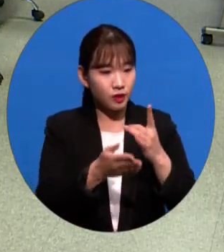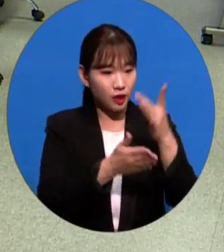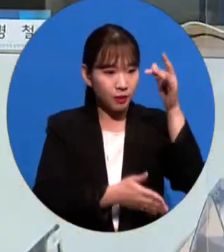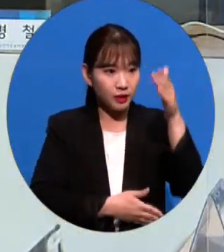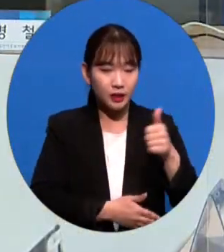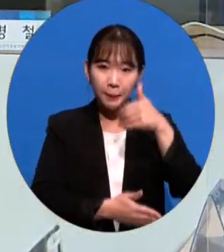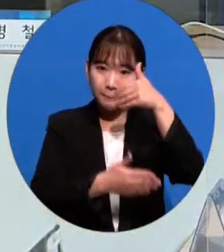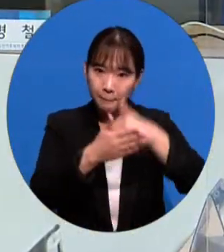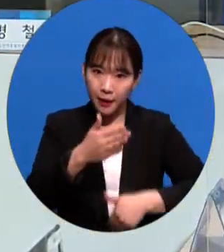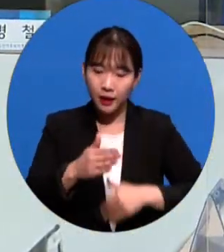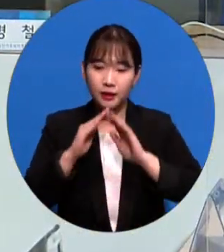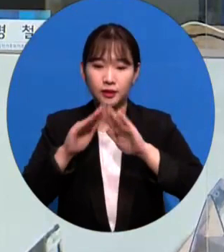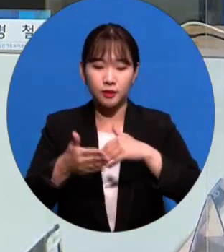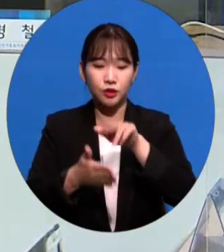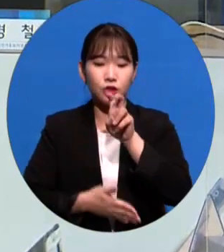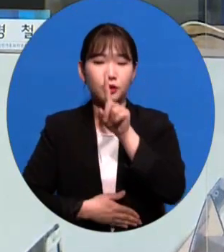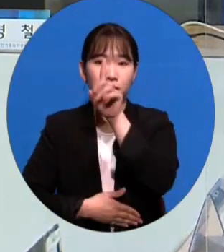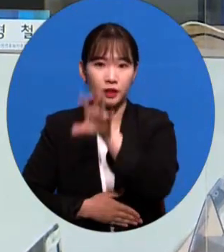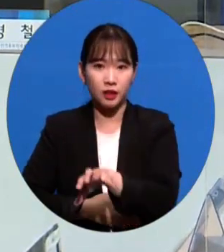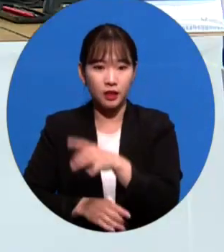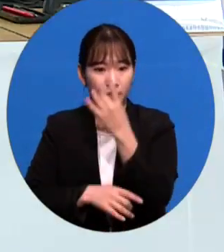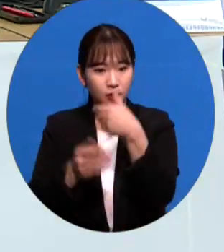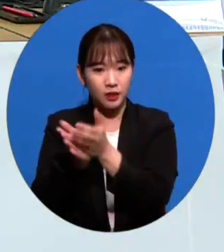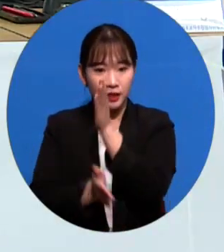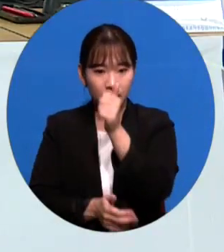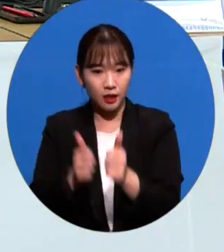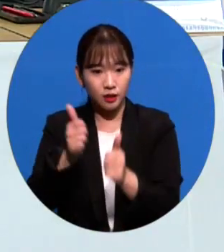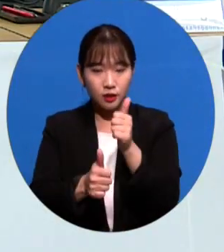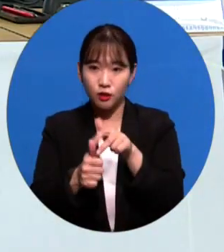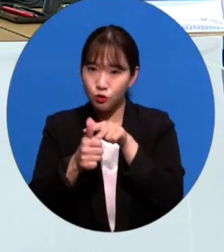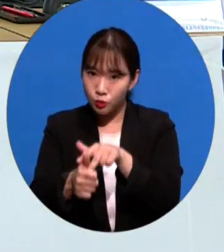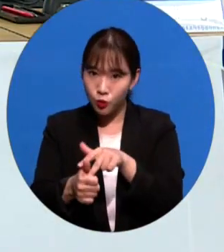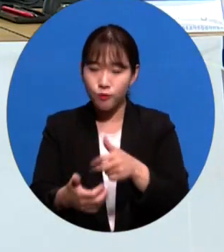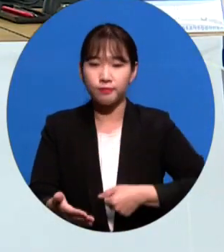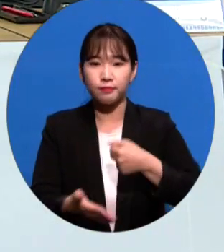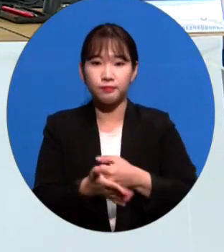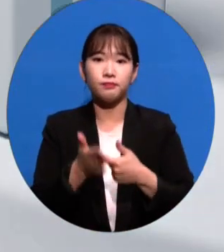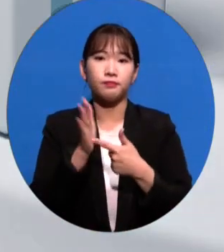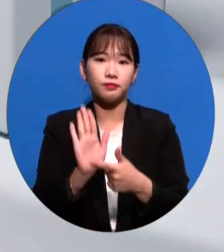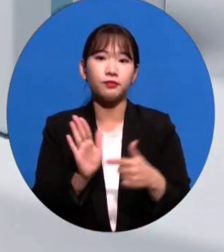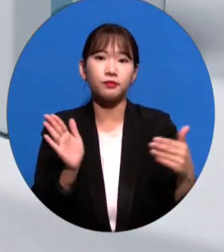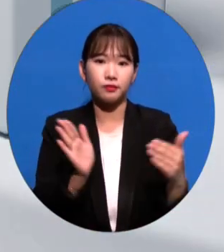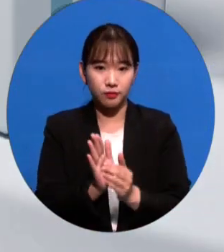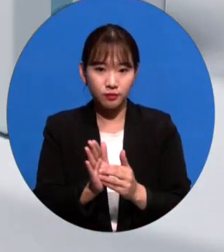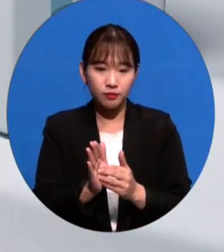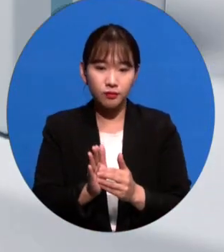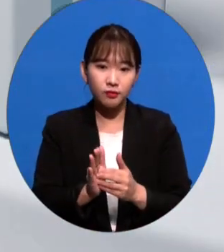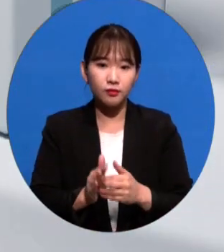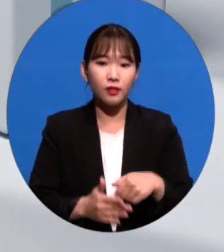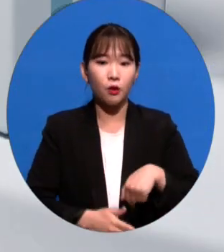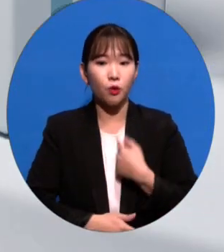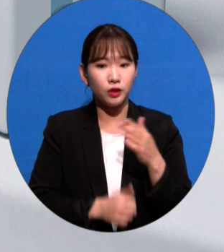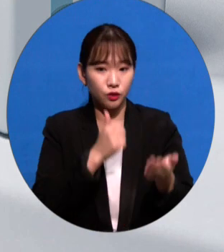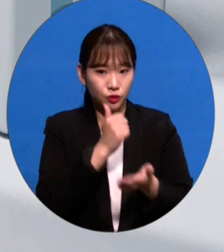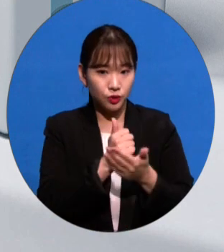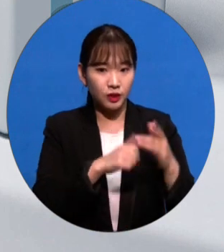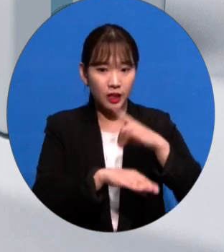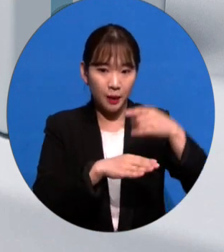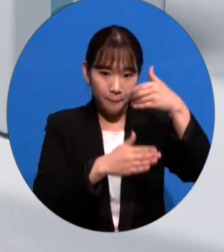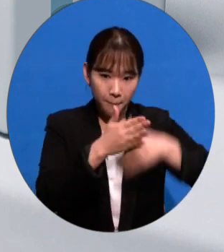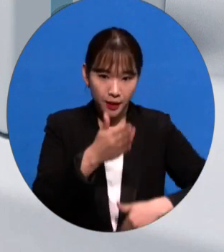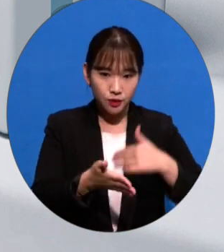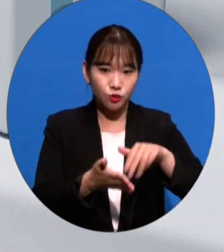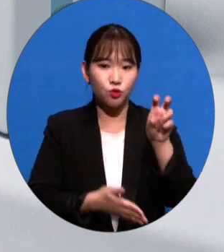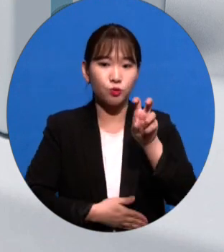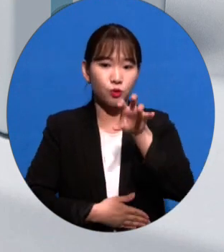담양군수를 빼고 전남 21개 기초단체장 경선 후보자를 확정지었습니다. 단수 추천된 해남군을 뺀